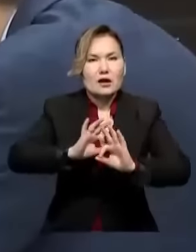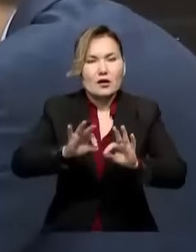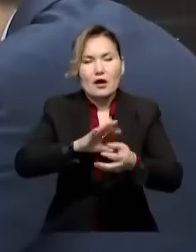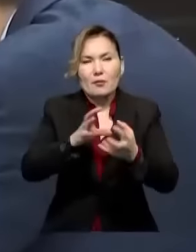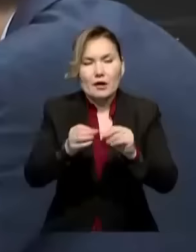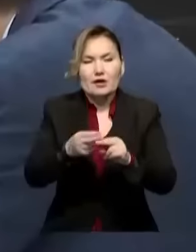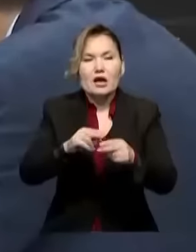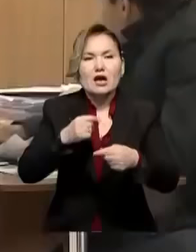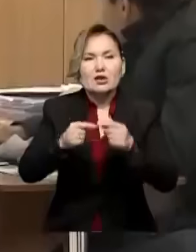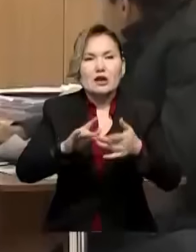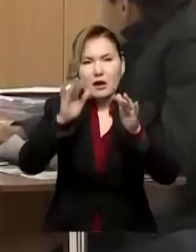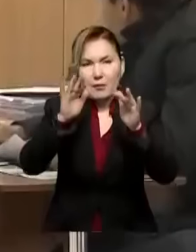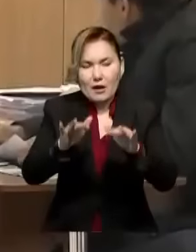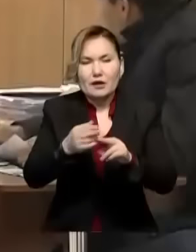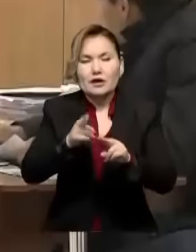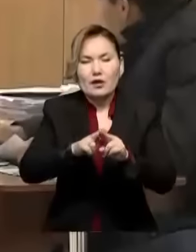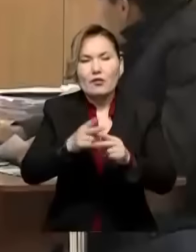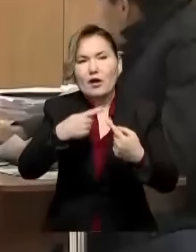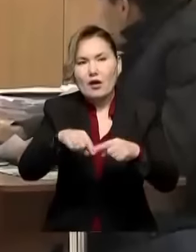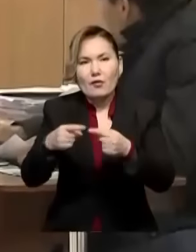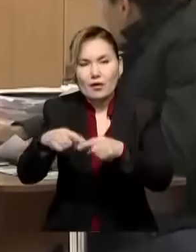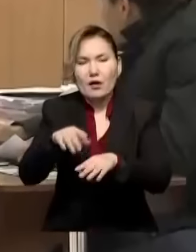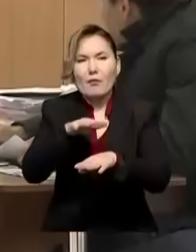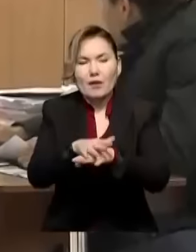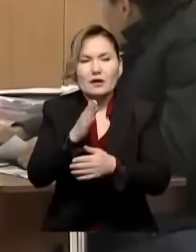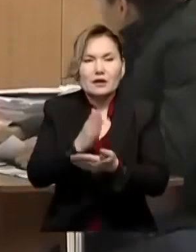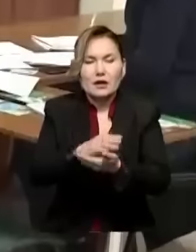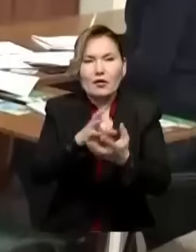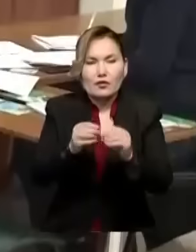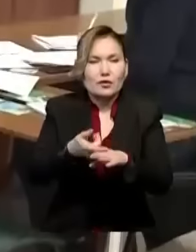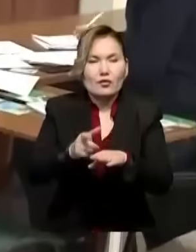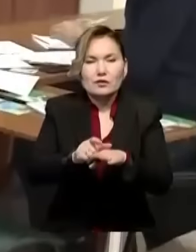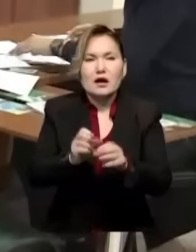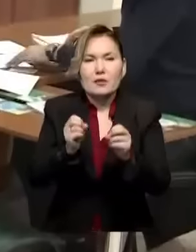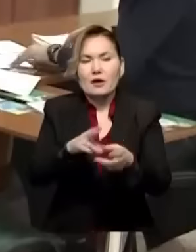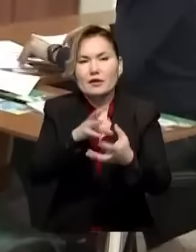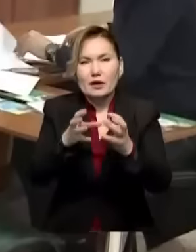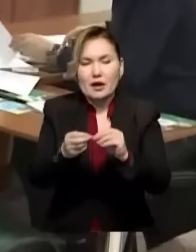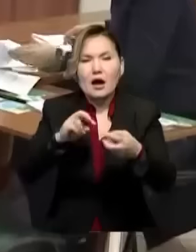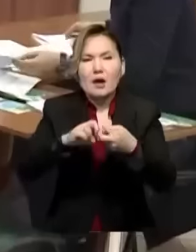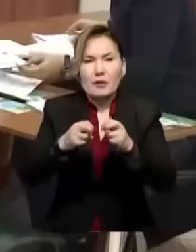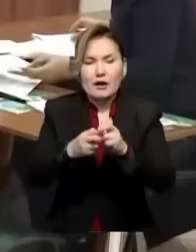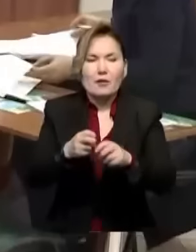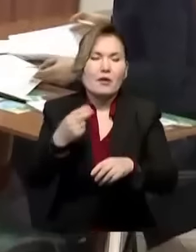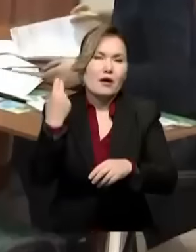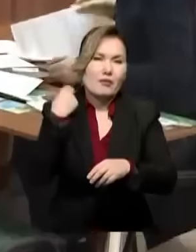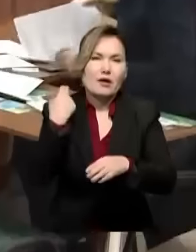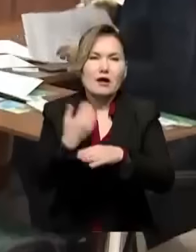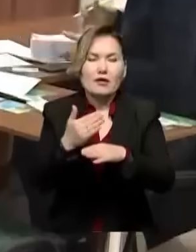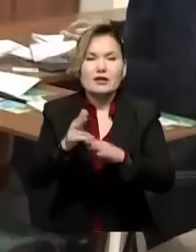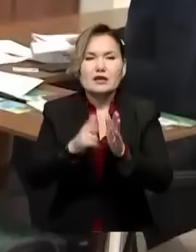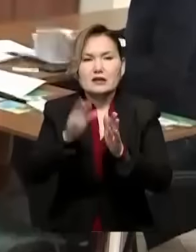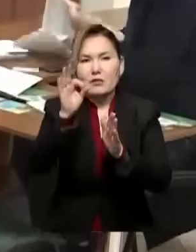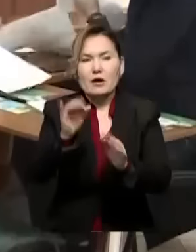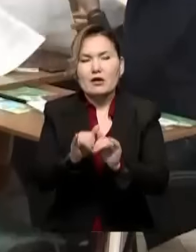Оңай онлайн кредит беретін ұйымдардың көбейіп кеткені де алаңдаушылық тудырып отыр. Кейінгі жылдары ондағы проблемалық қарыздардың үлесі